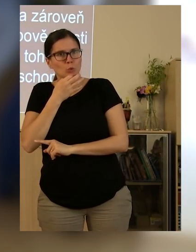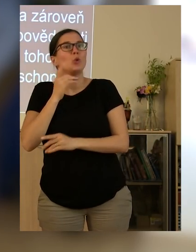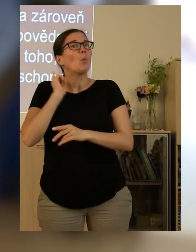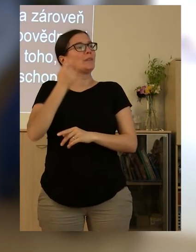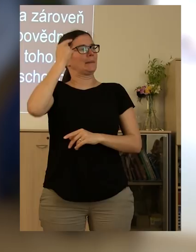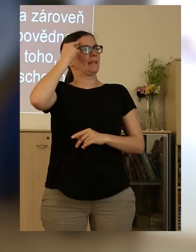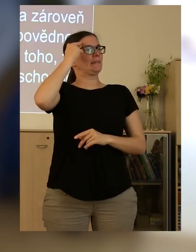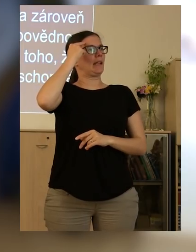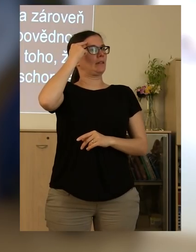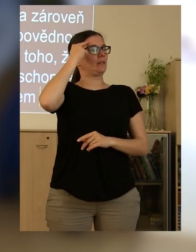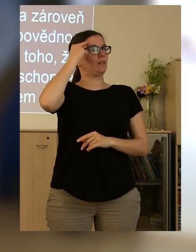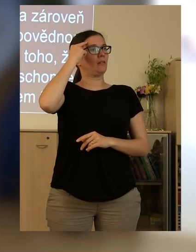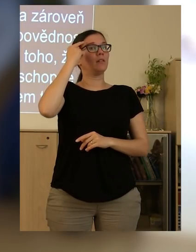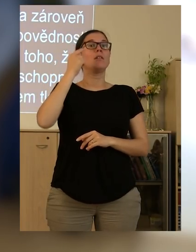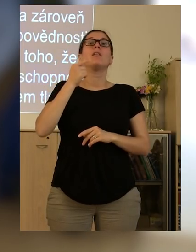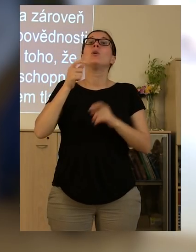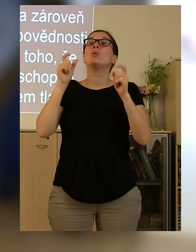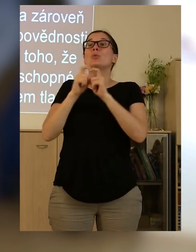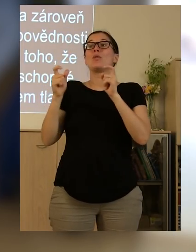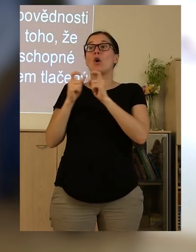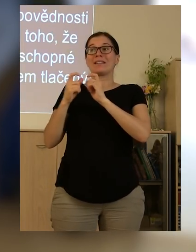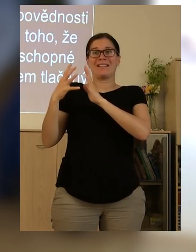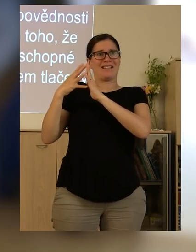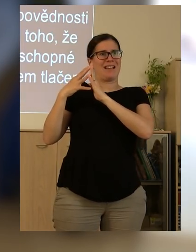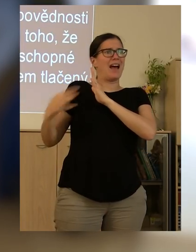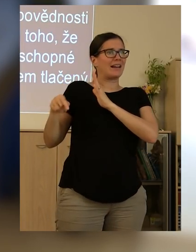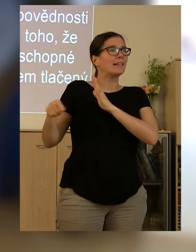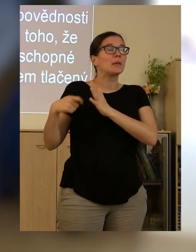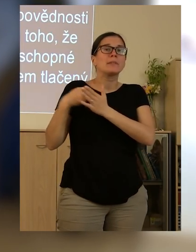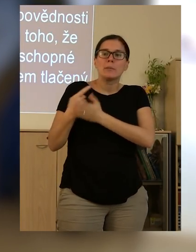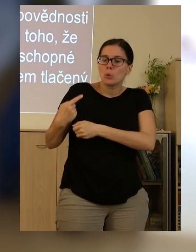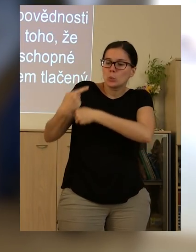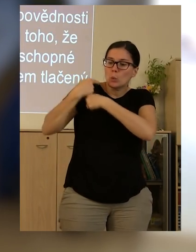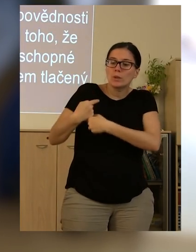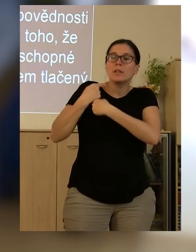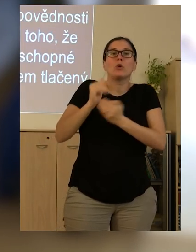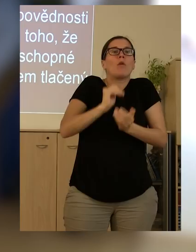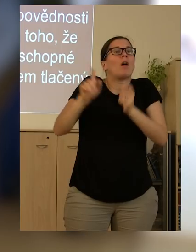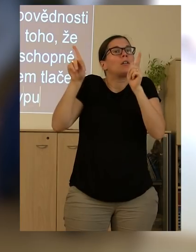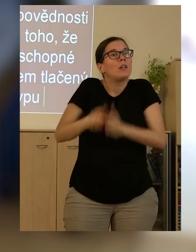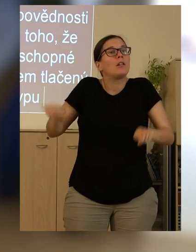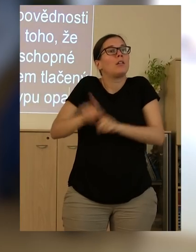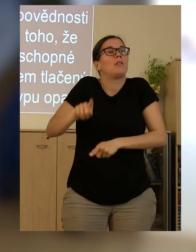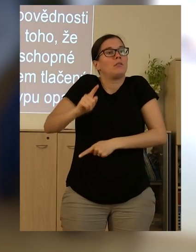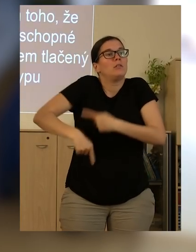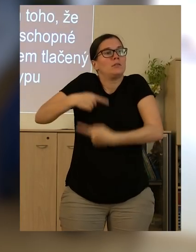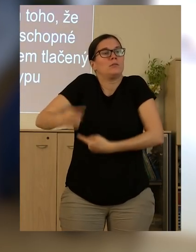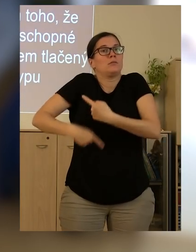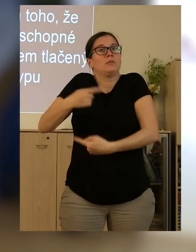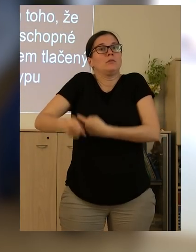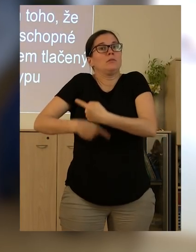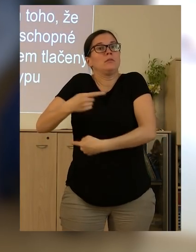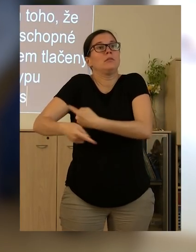nebo archetypem do určitého typu opakujícího se mechanismu, který můžu pozorovat celkem jako